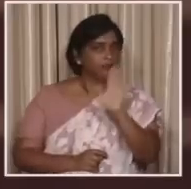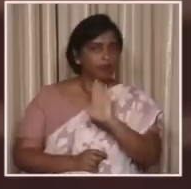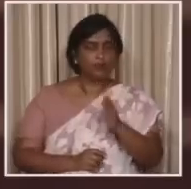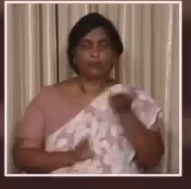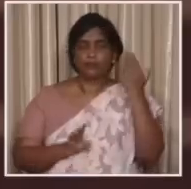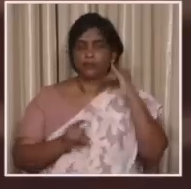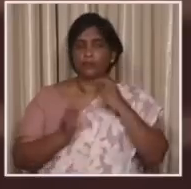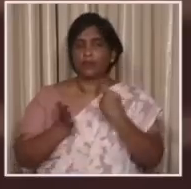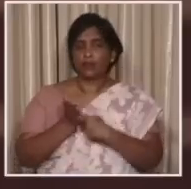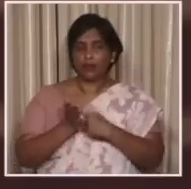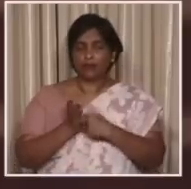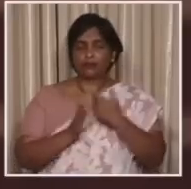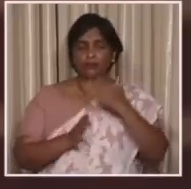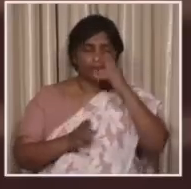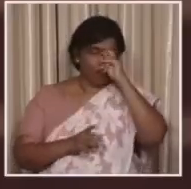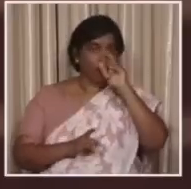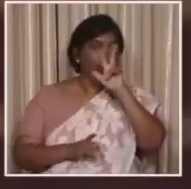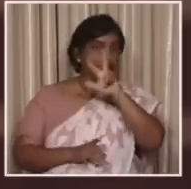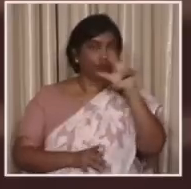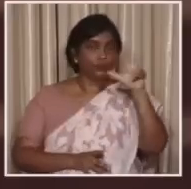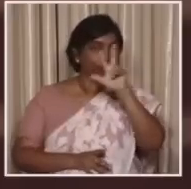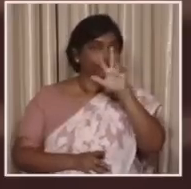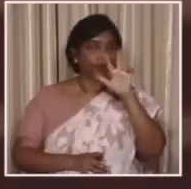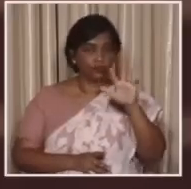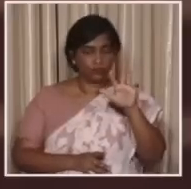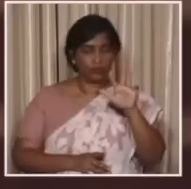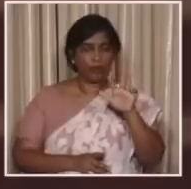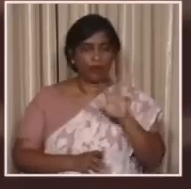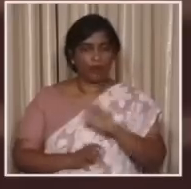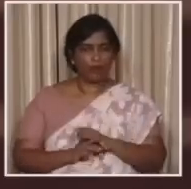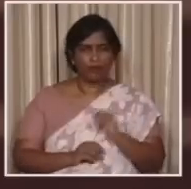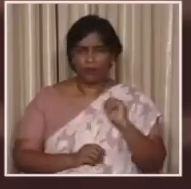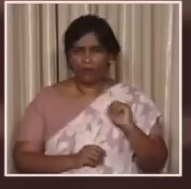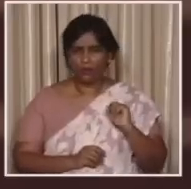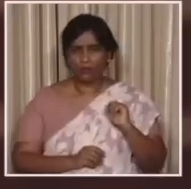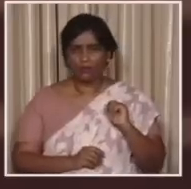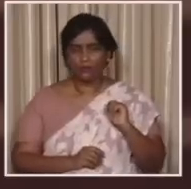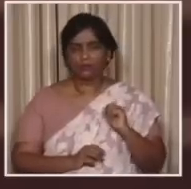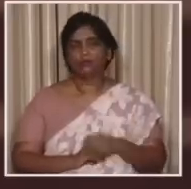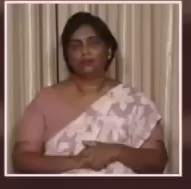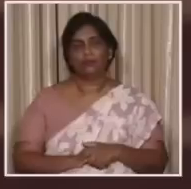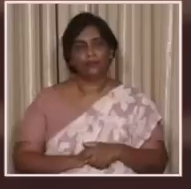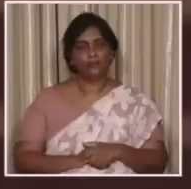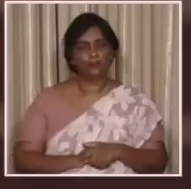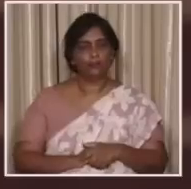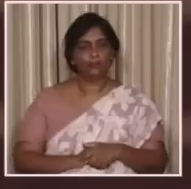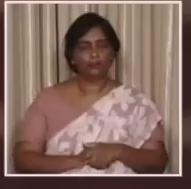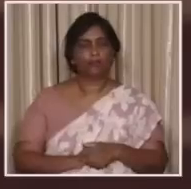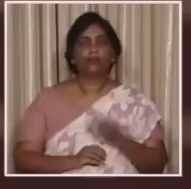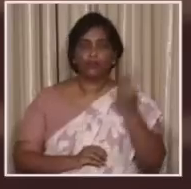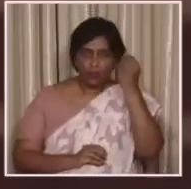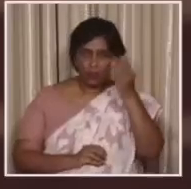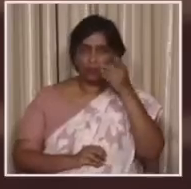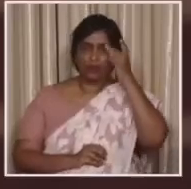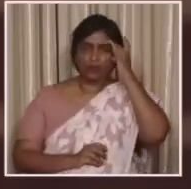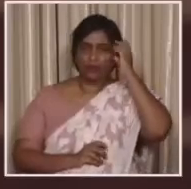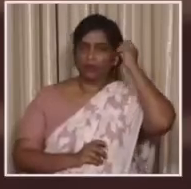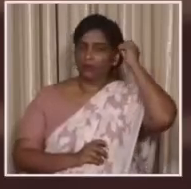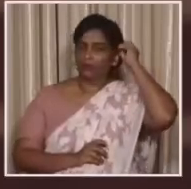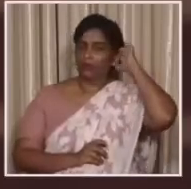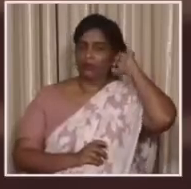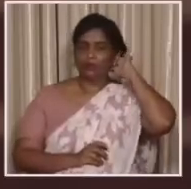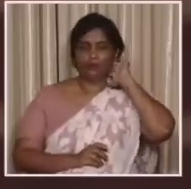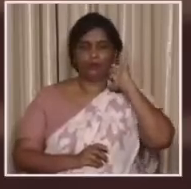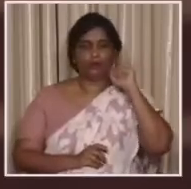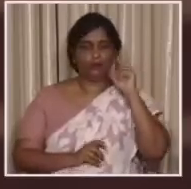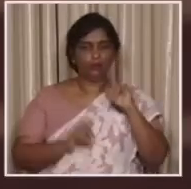එදා රංජන් විජේරත්න මහත්තයා 88 89 කාලේ. මොකද්ද? ඔව් මං කියන්නේ දුන්නා. ඒක එතකොට එහෙමයි කියනවා